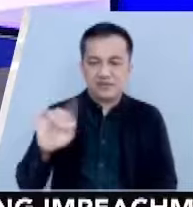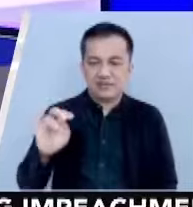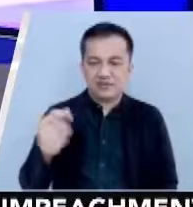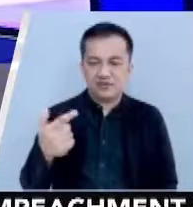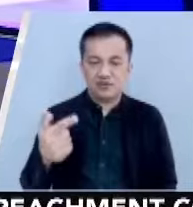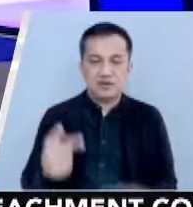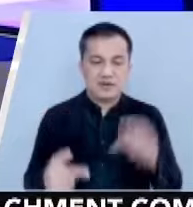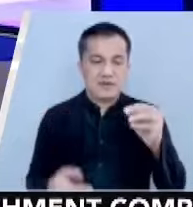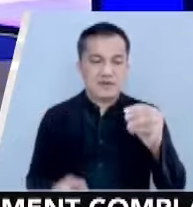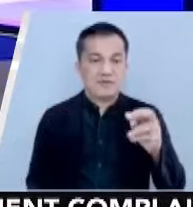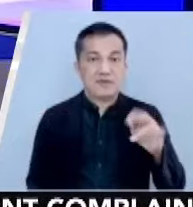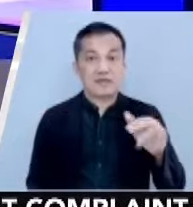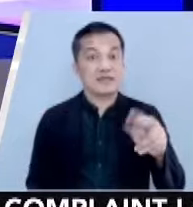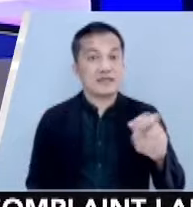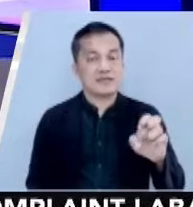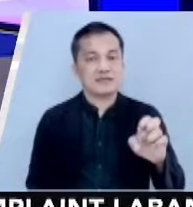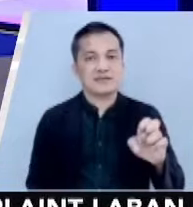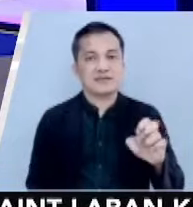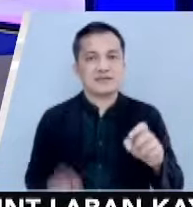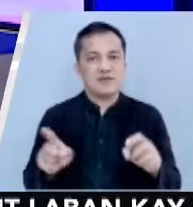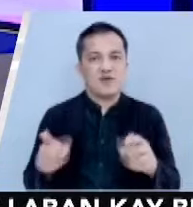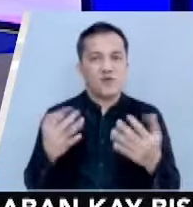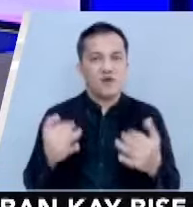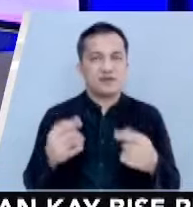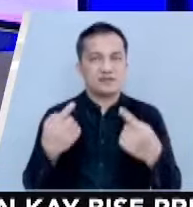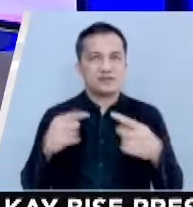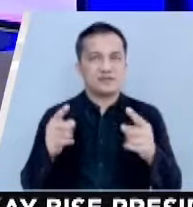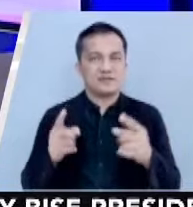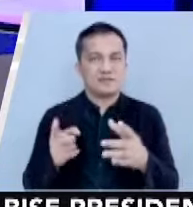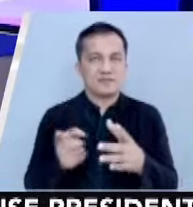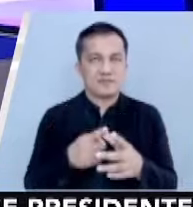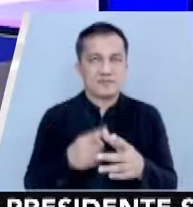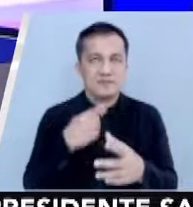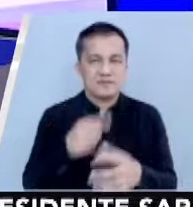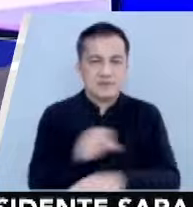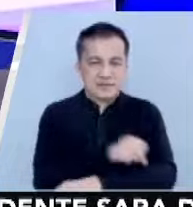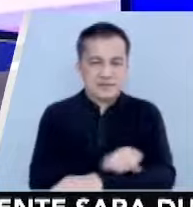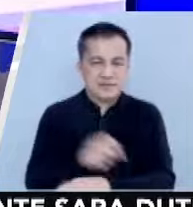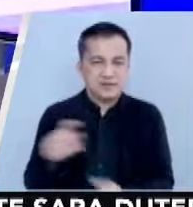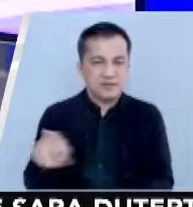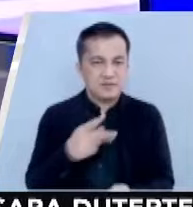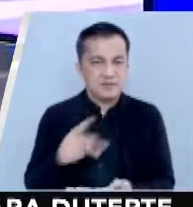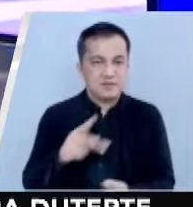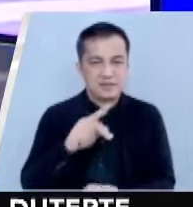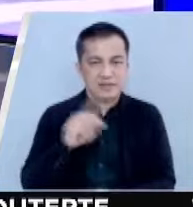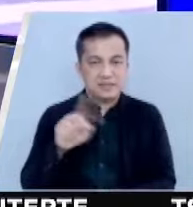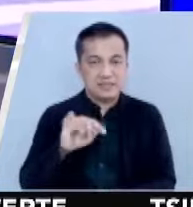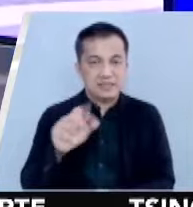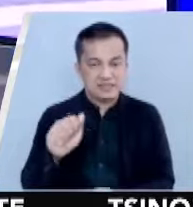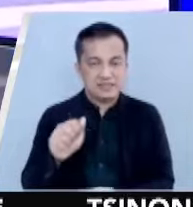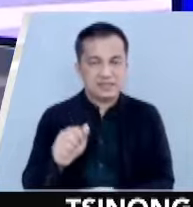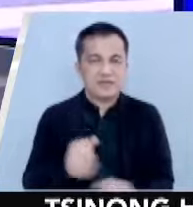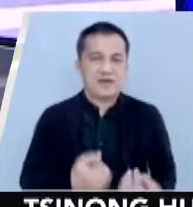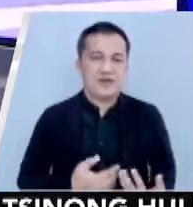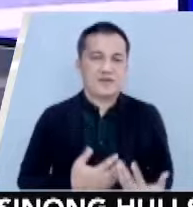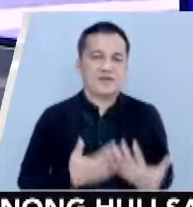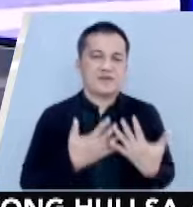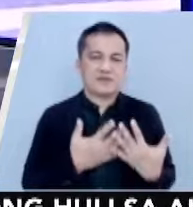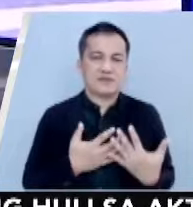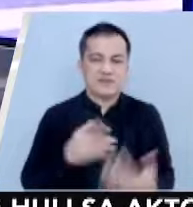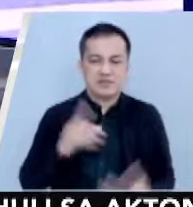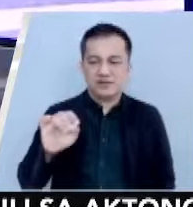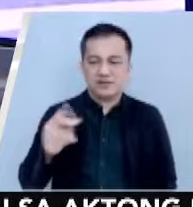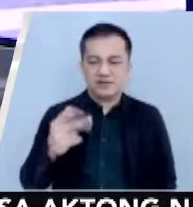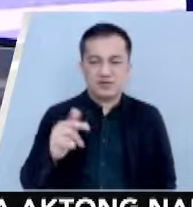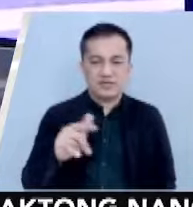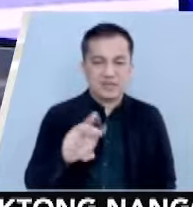Rivera. Bukod sa success ng kauna-unahang stage performance ni Zia, heartwarming din para sa dong niya na nai-enjoy ng kanilang anak